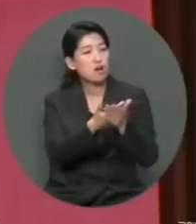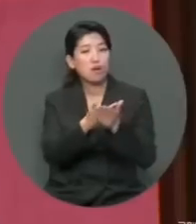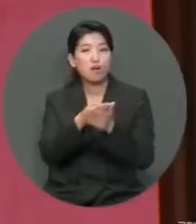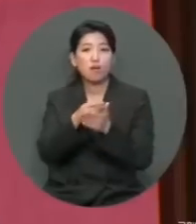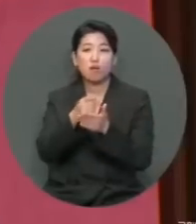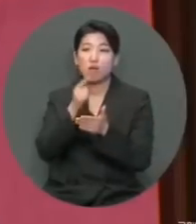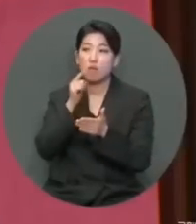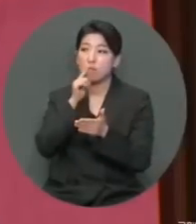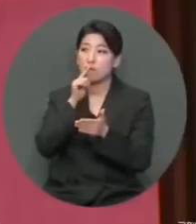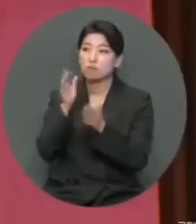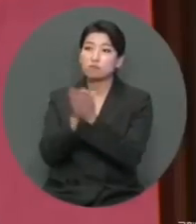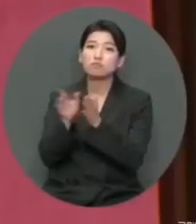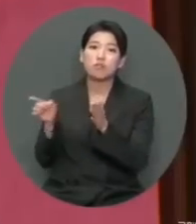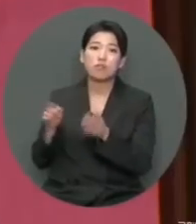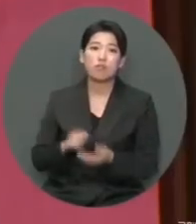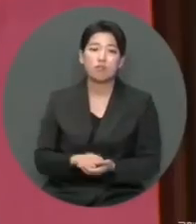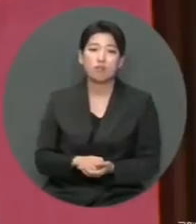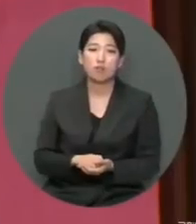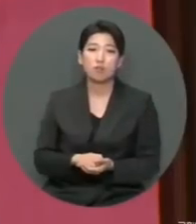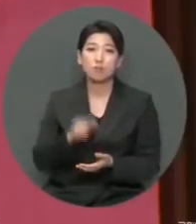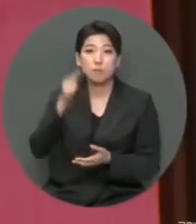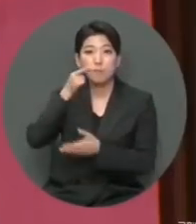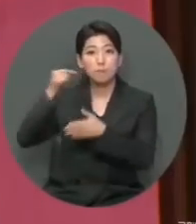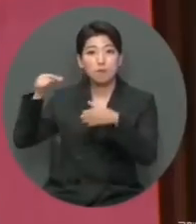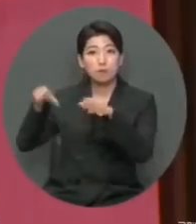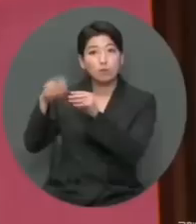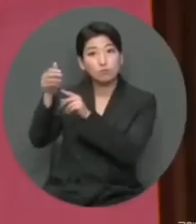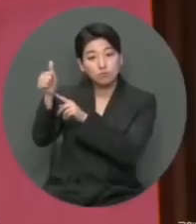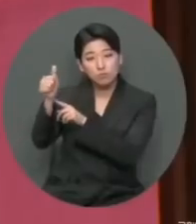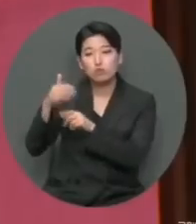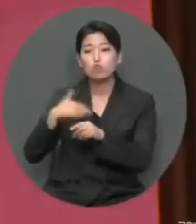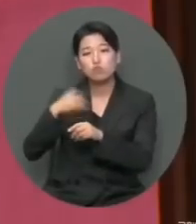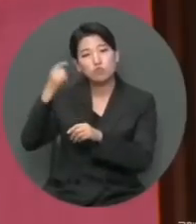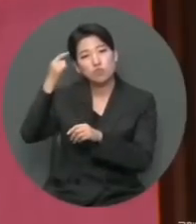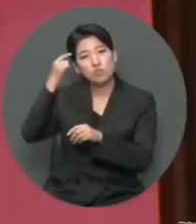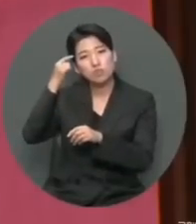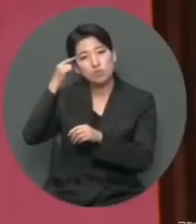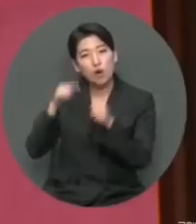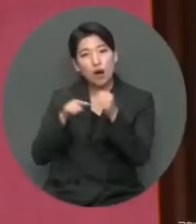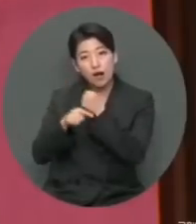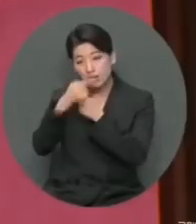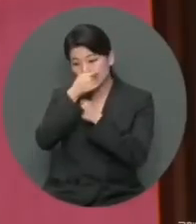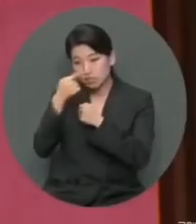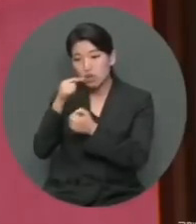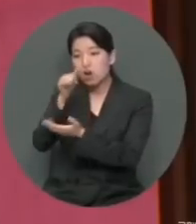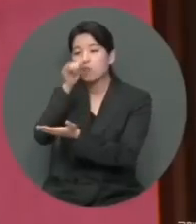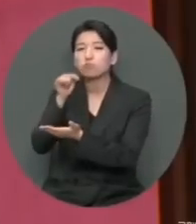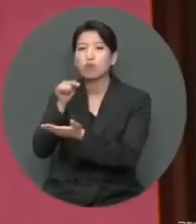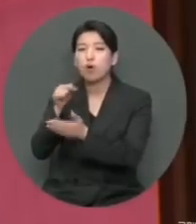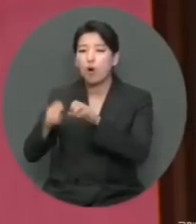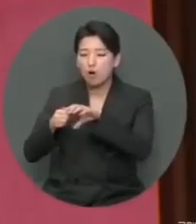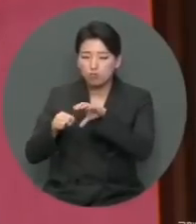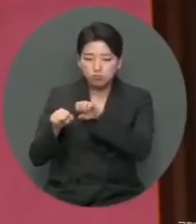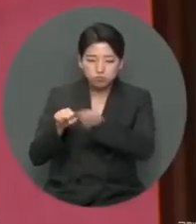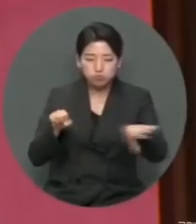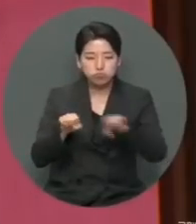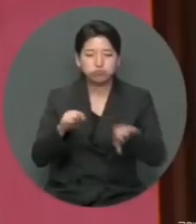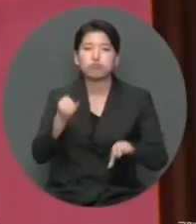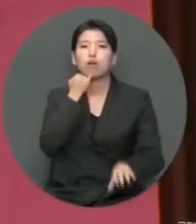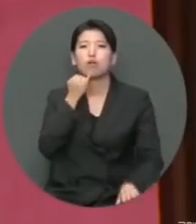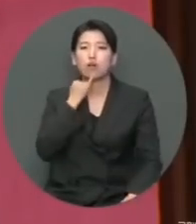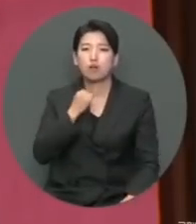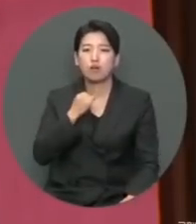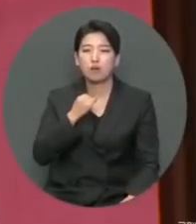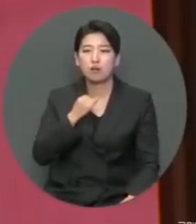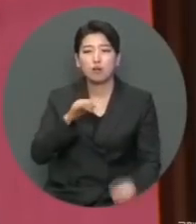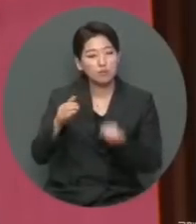회의에서 그 외국의 수입 규제 과학적 근거에 기반해서 조기에 철폐하도록 요구하겠다. 이런 얘기도 했었고요. 일본